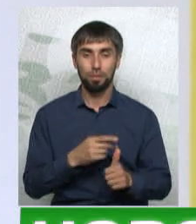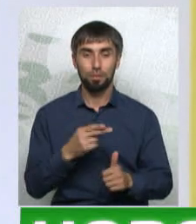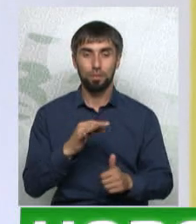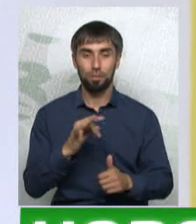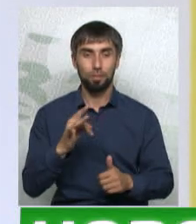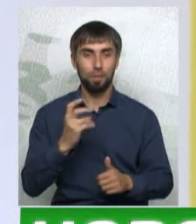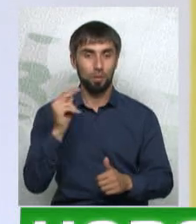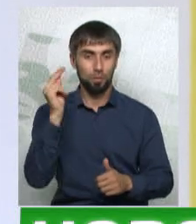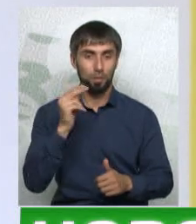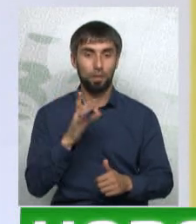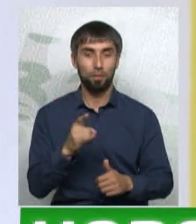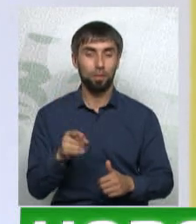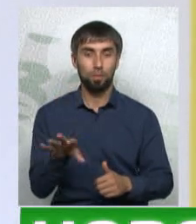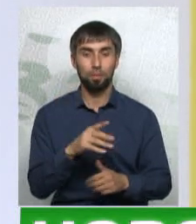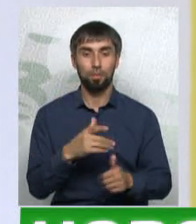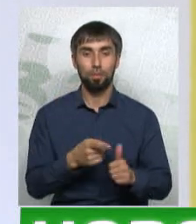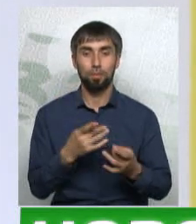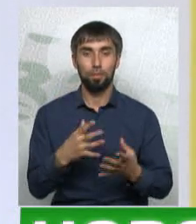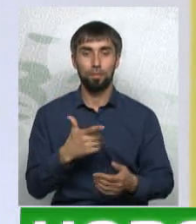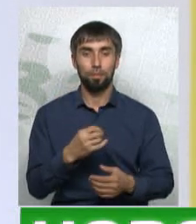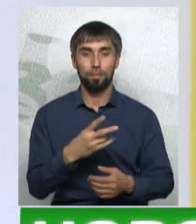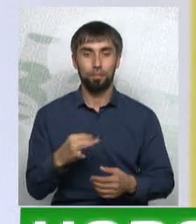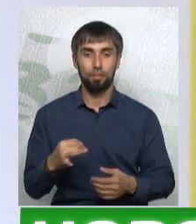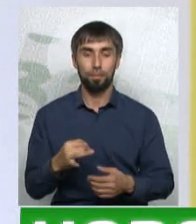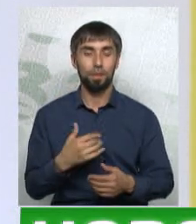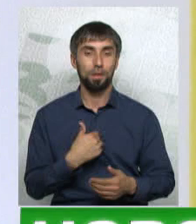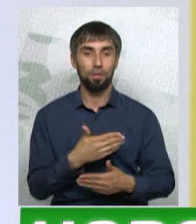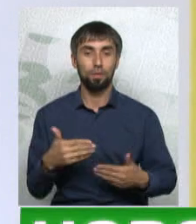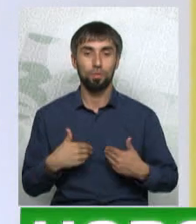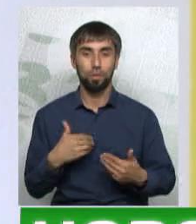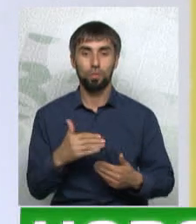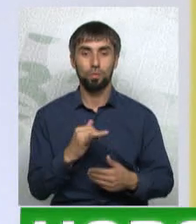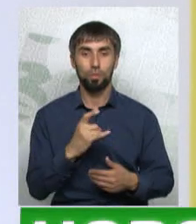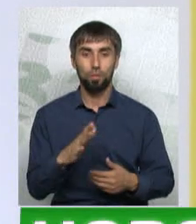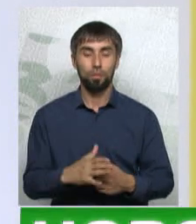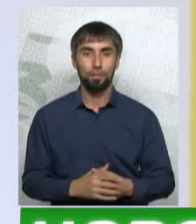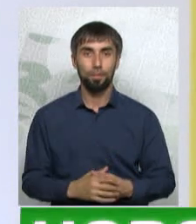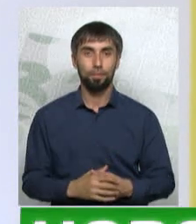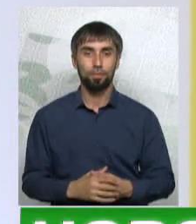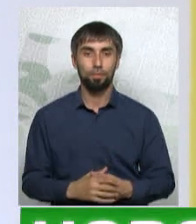Поэтому для меня вы все просто гении. Я вам желаю успеха всем.